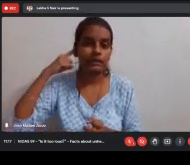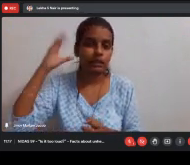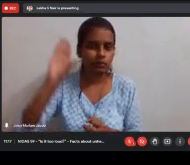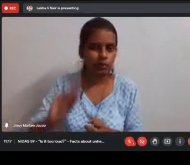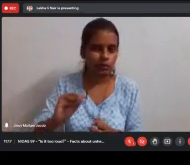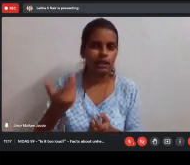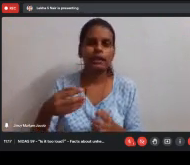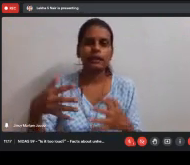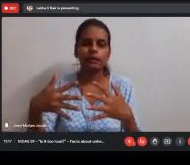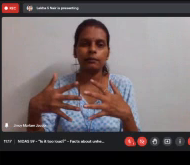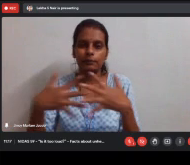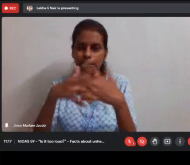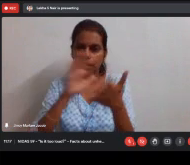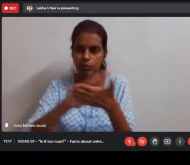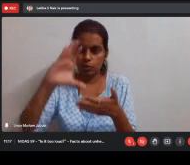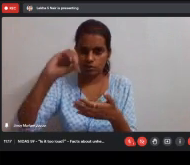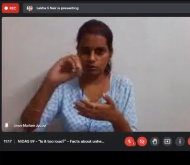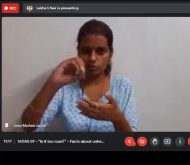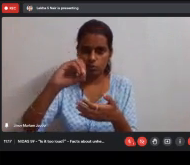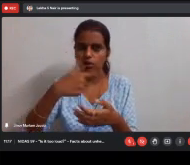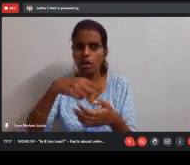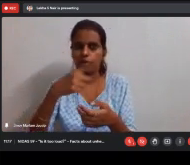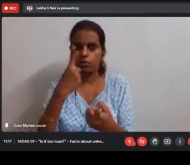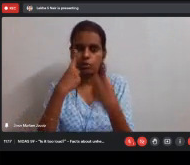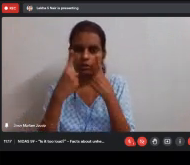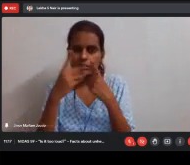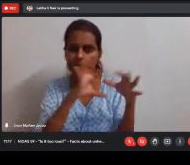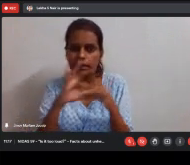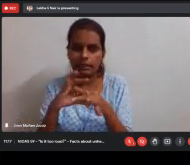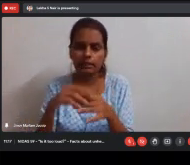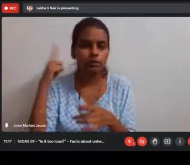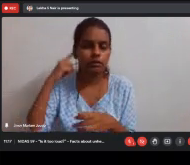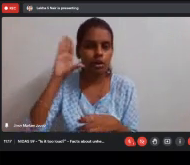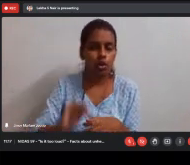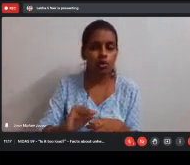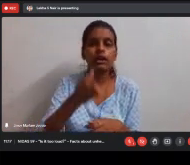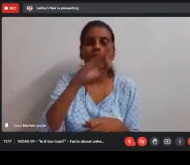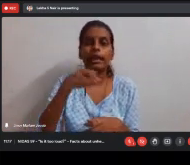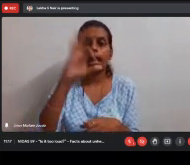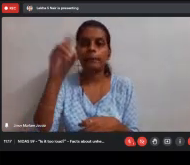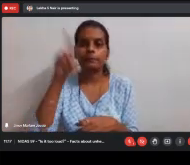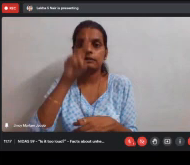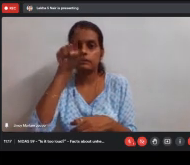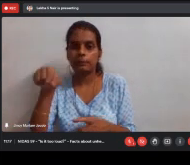അതിന്റെ ആ ഒരു വാർദ്ധക്യത്തിലേക്ക് പോകുന്ന കേൾവിക്കുറവിന്റെ കേൾവിക്കുറവിനെ ത്വരിതപ്പെടുത്താം, ആ ഒരു പ്രോസസ്സിനെ